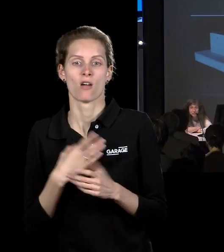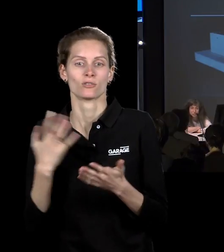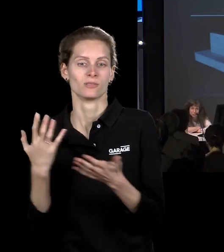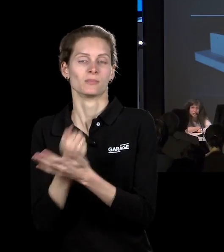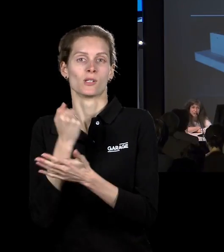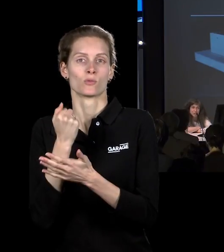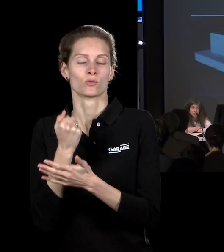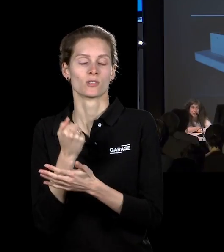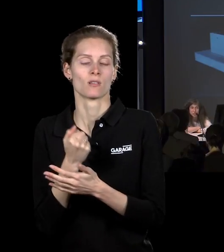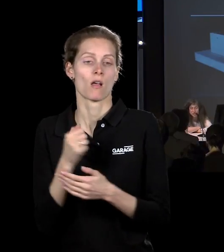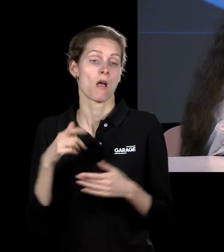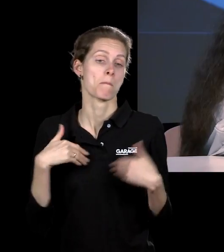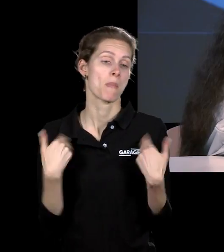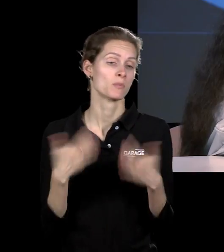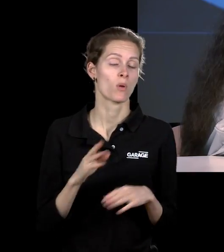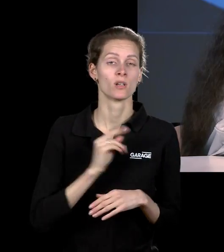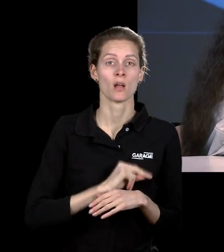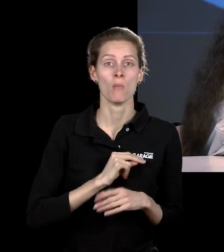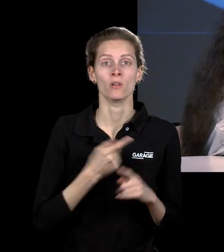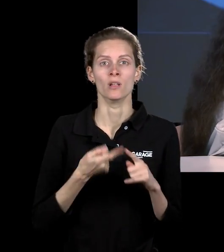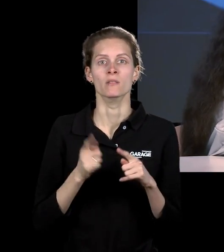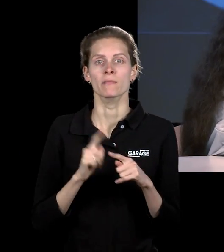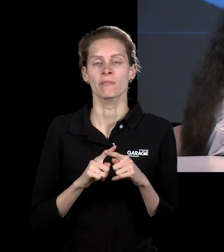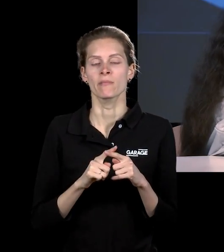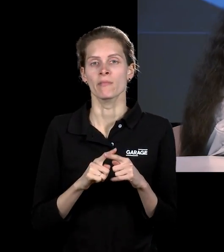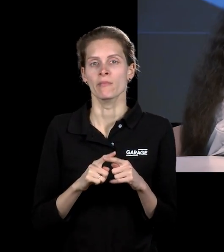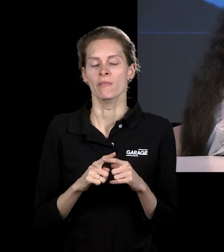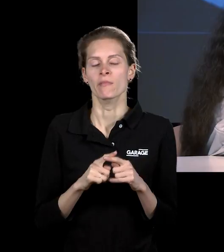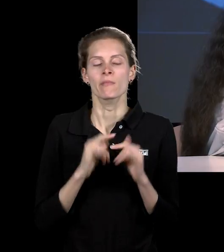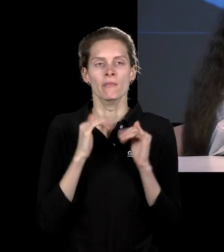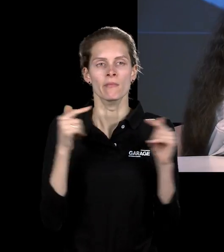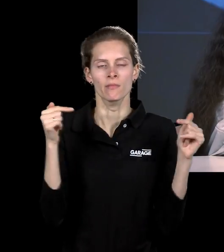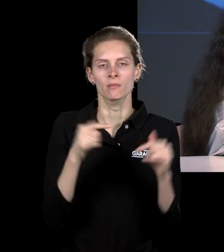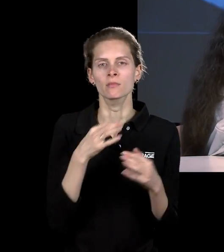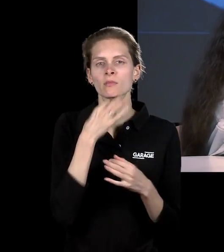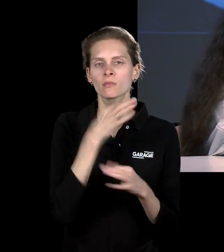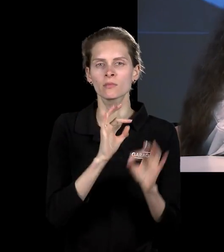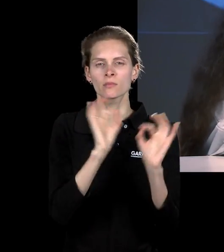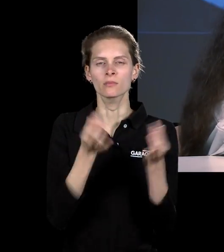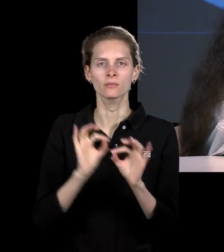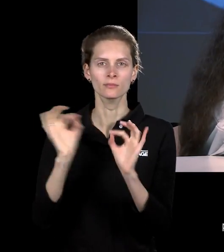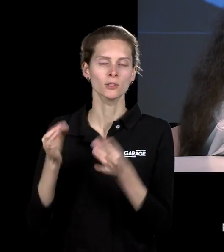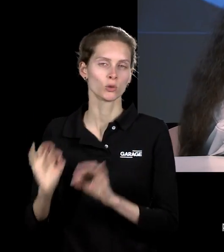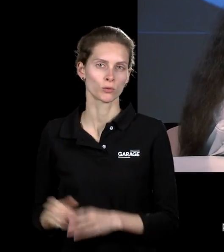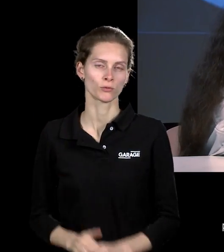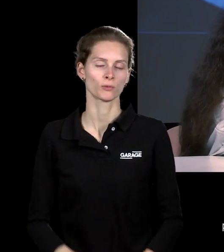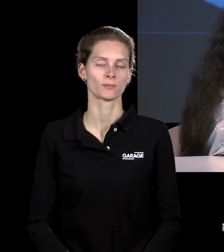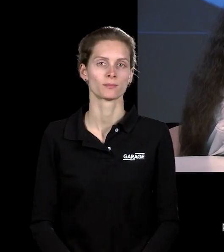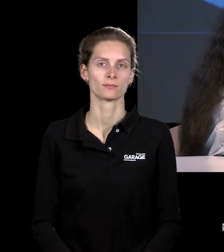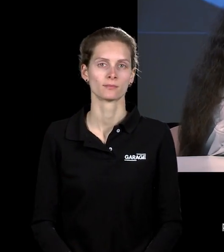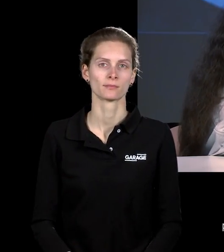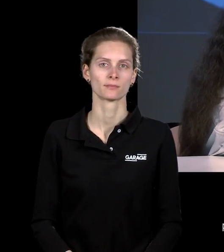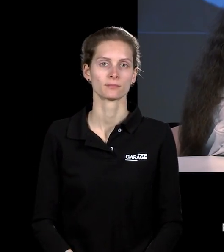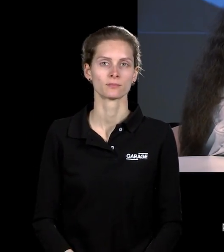И бесполезная работа обладает свойствами всех искусств и дисциплин прошлого, потому что она точно